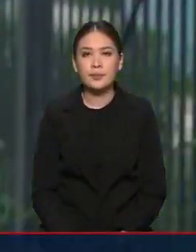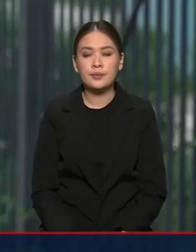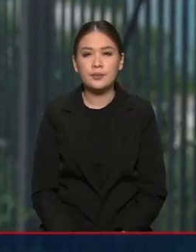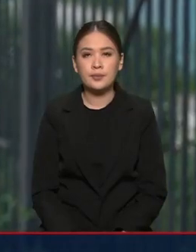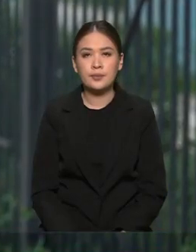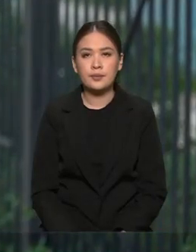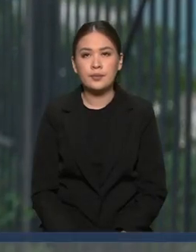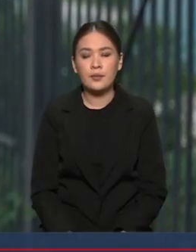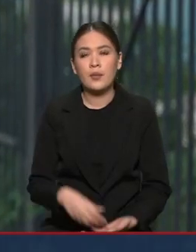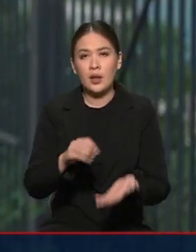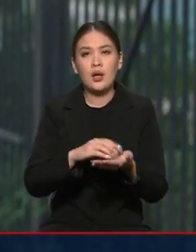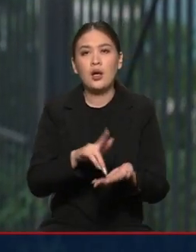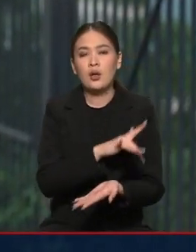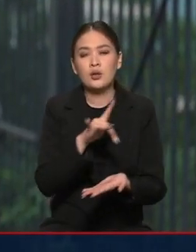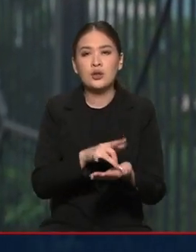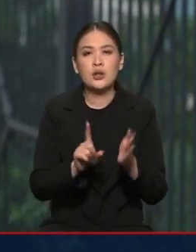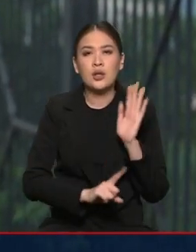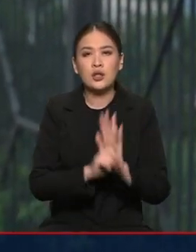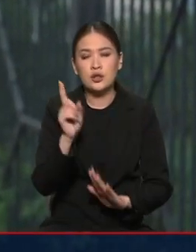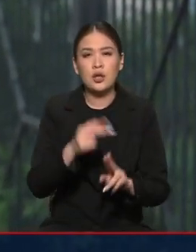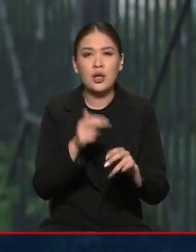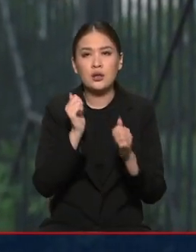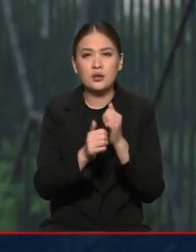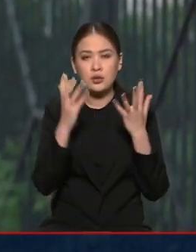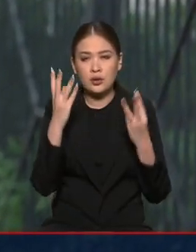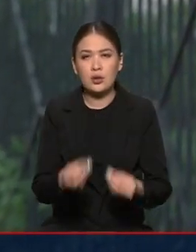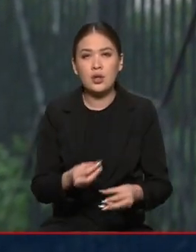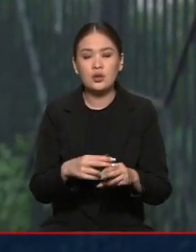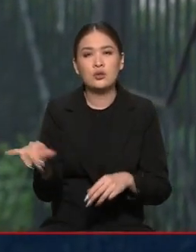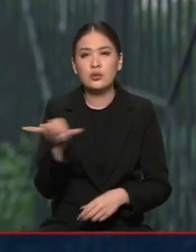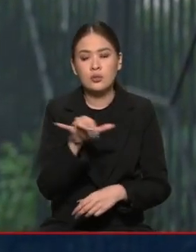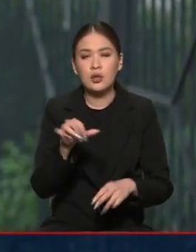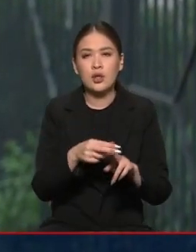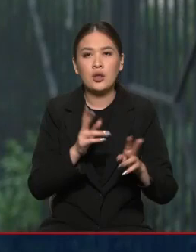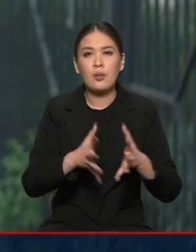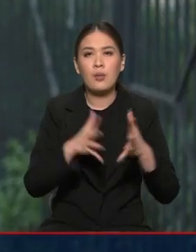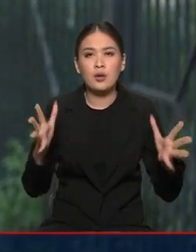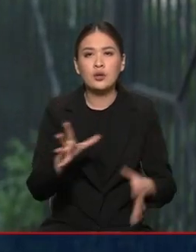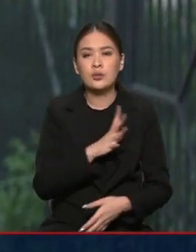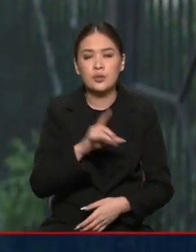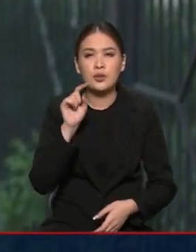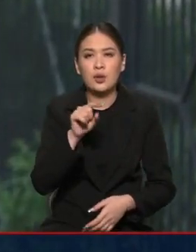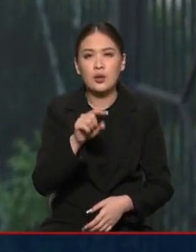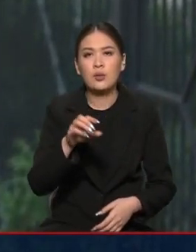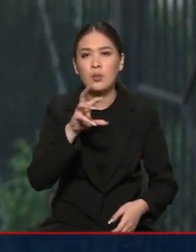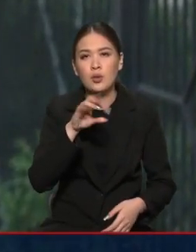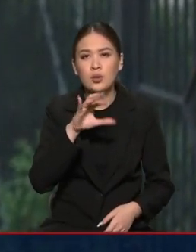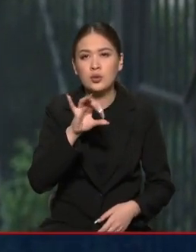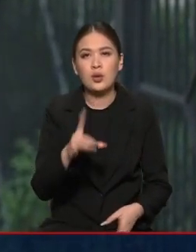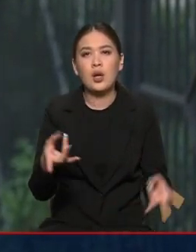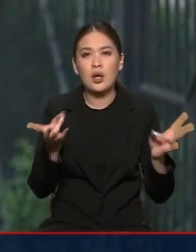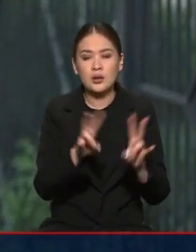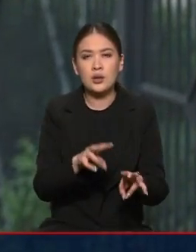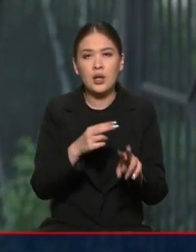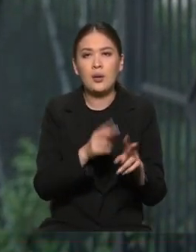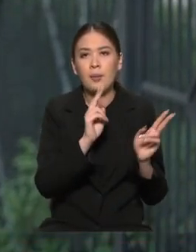Я отмечу, что из города с момента начала ежедневных субботников вывезено больше сотни тонн мусора. Осталось только